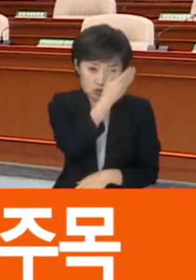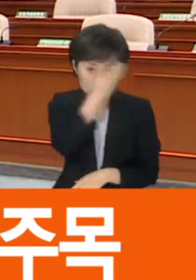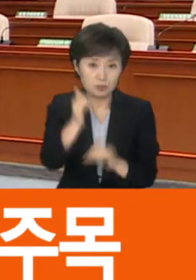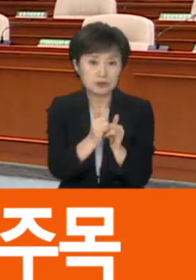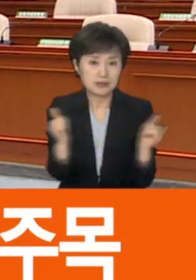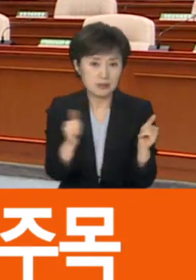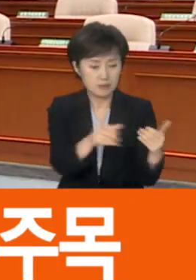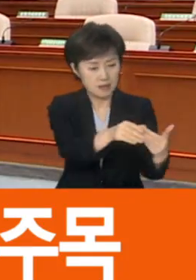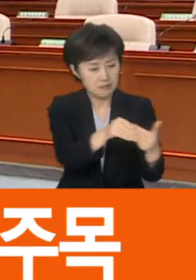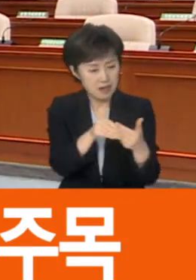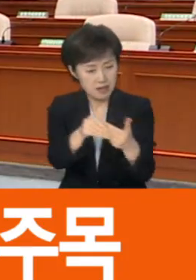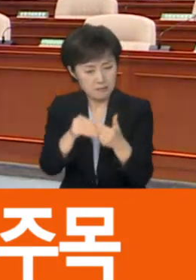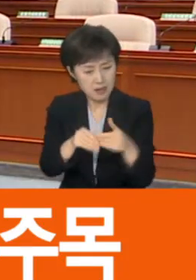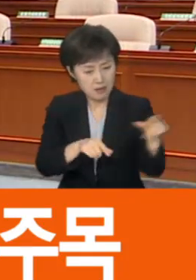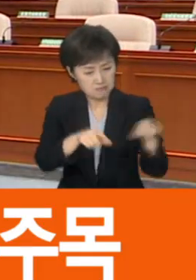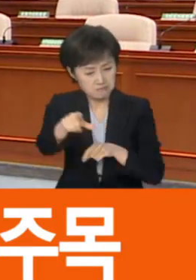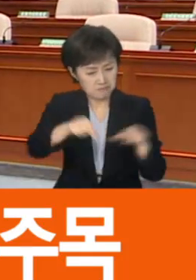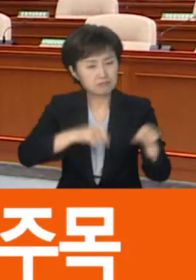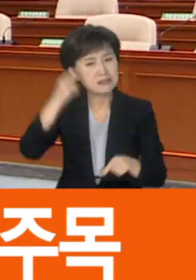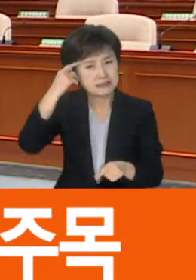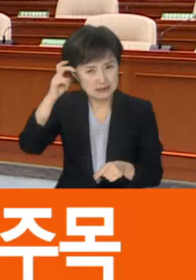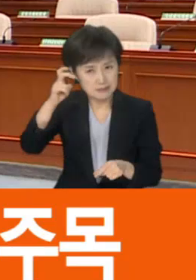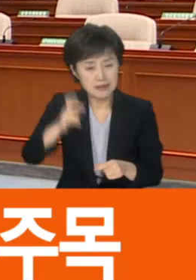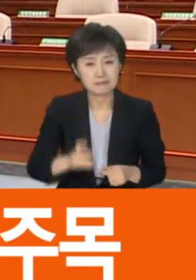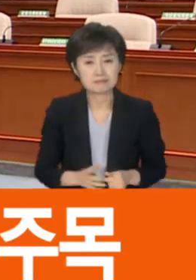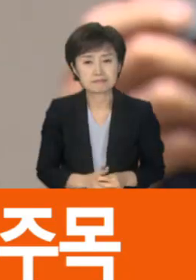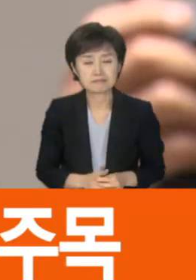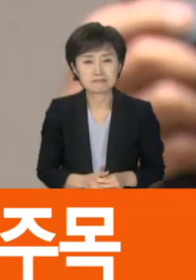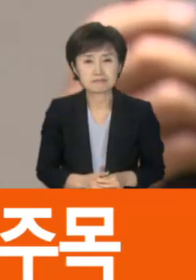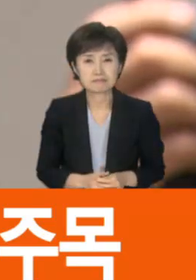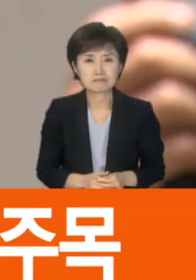사로잡을 인물이 대거 포용될 수 있다는 관측입니다.